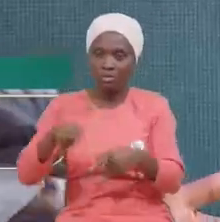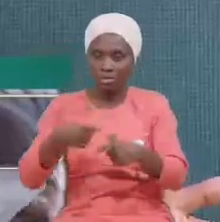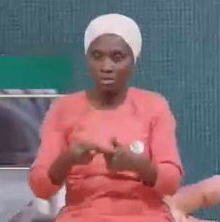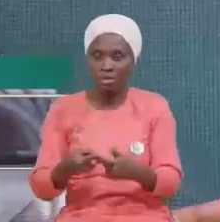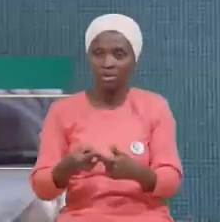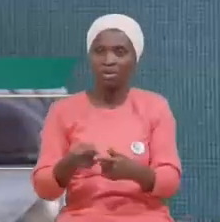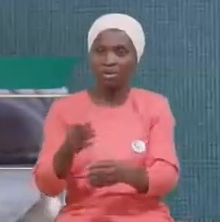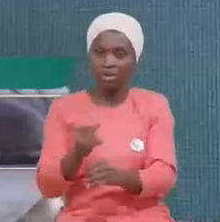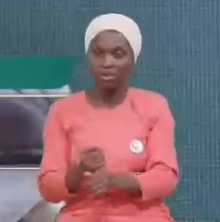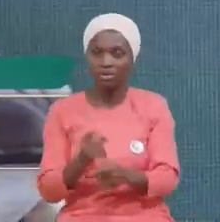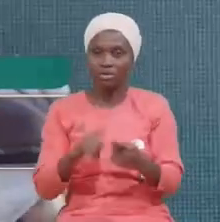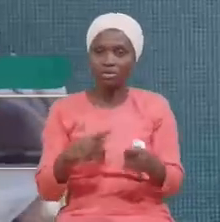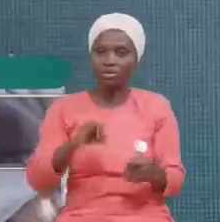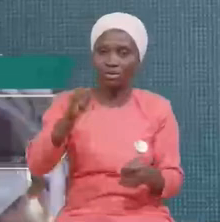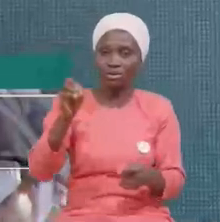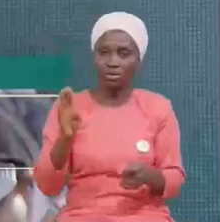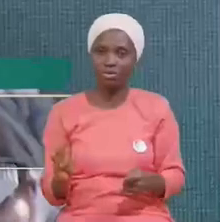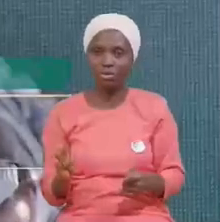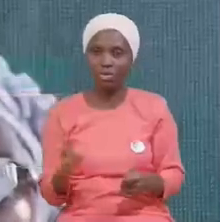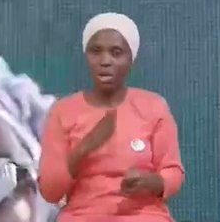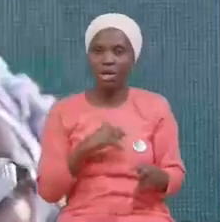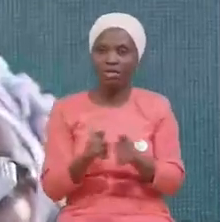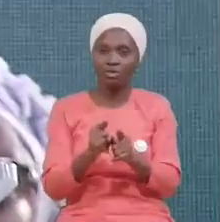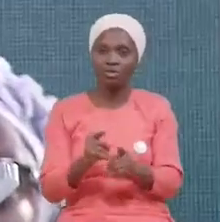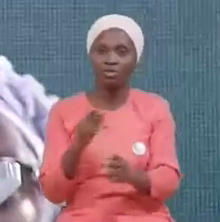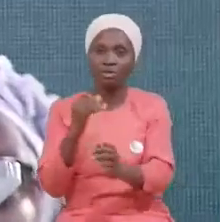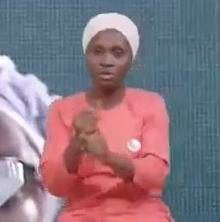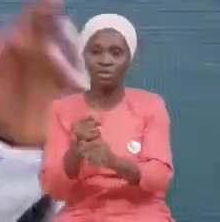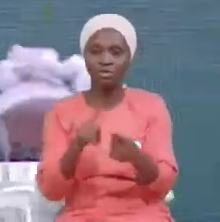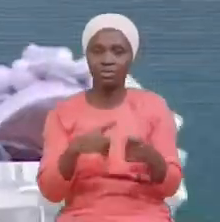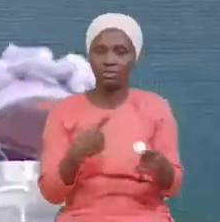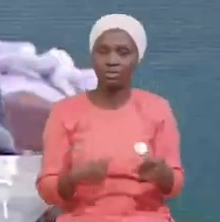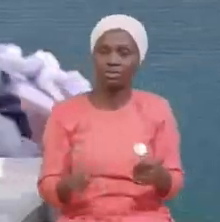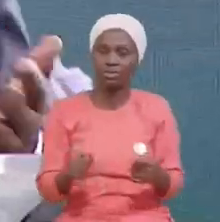l'emploi. Ce qui quitte l'emploi va dans le gouvernement.